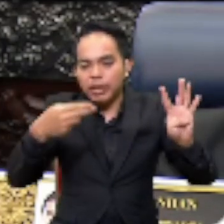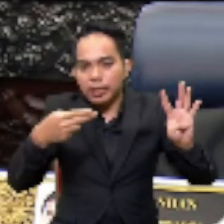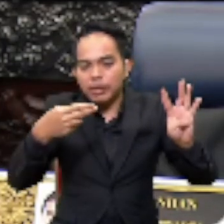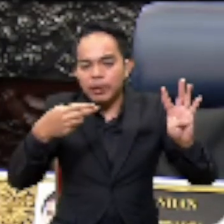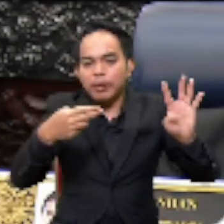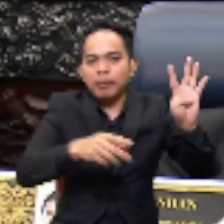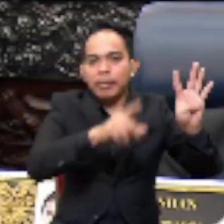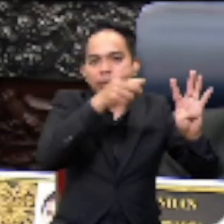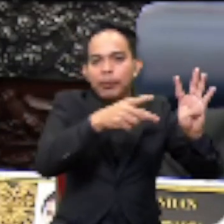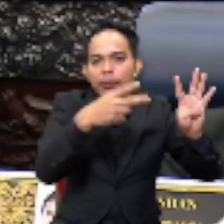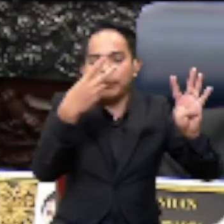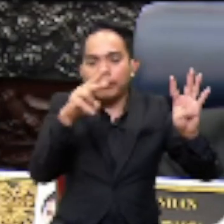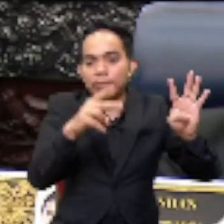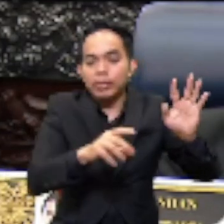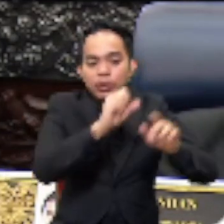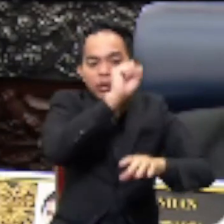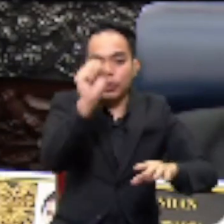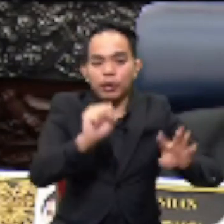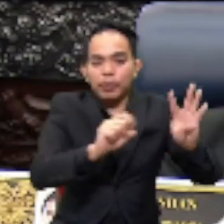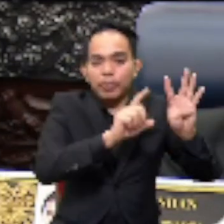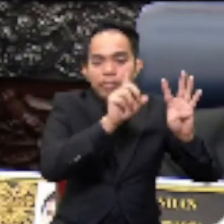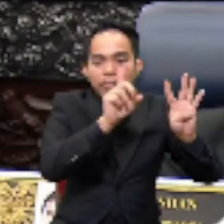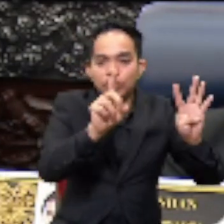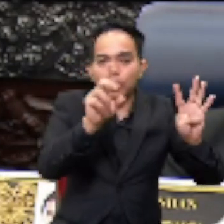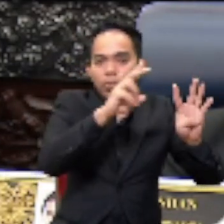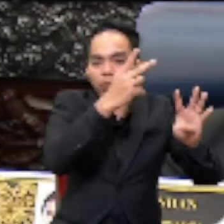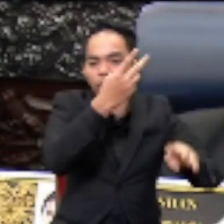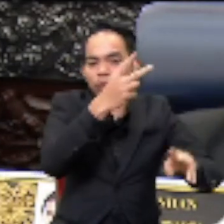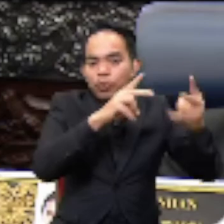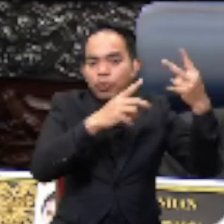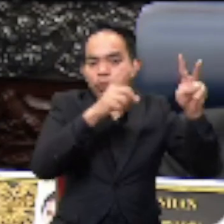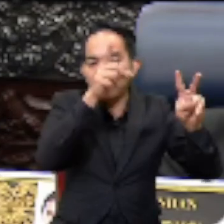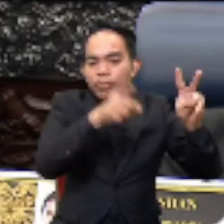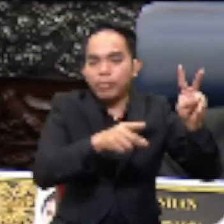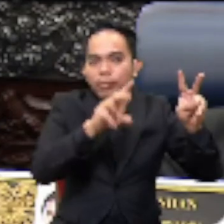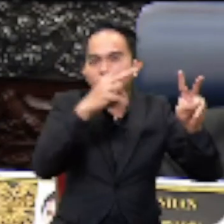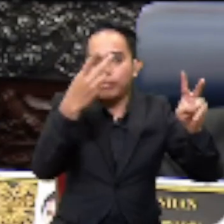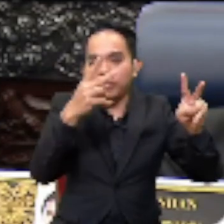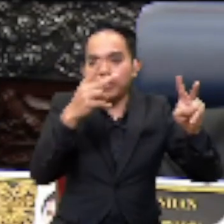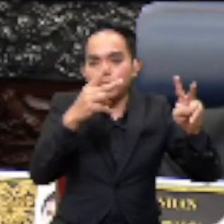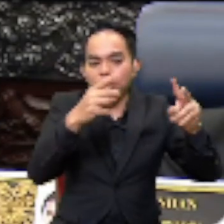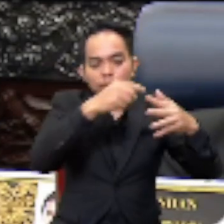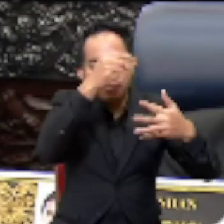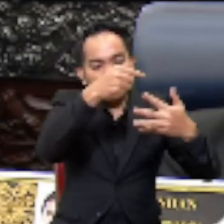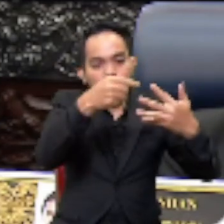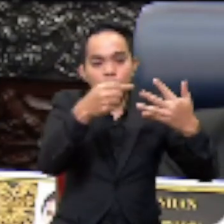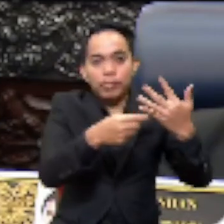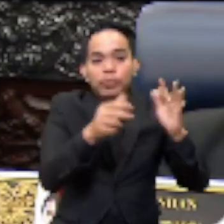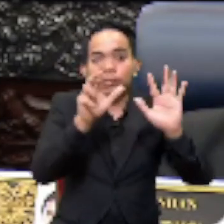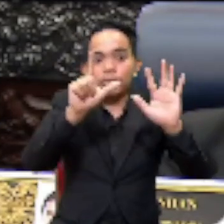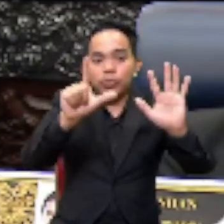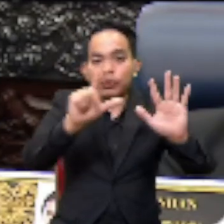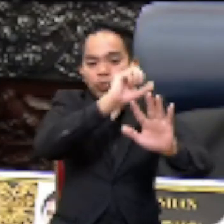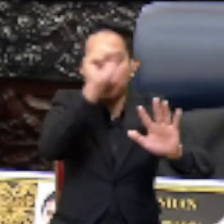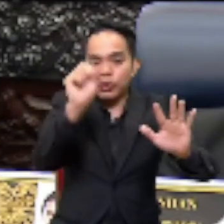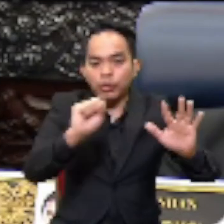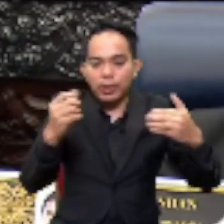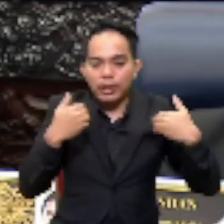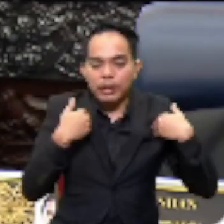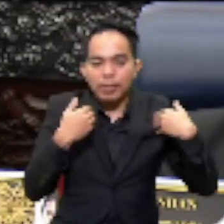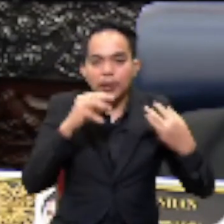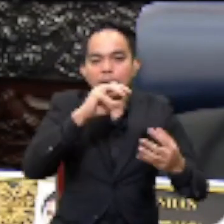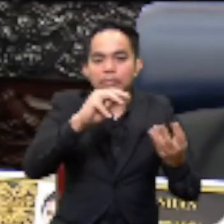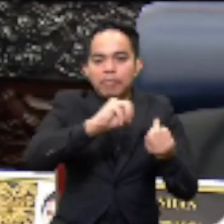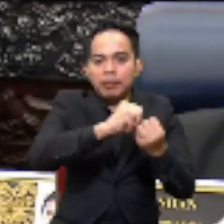soalan 41 daripada muar bertarik 12 Desember kerana kesemua tujuh soalan ini melibatkan isu dan